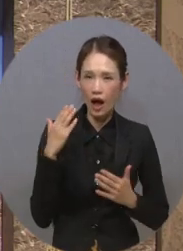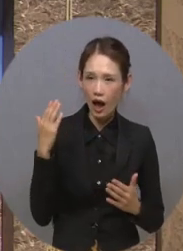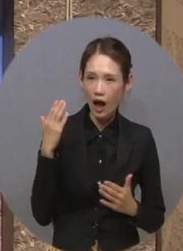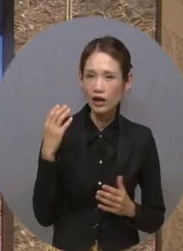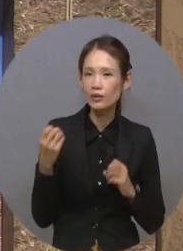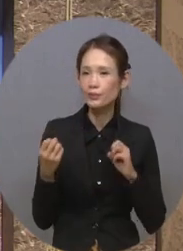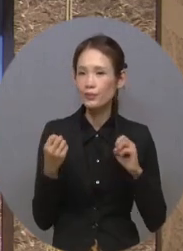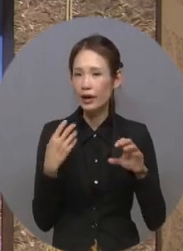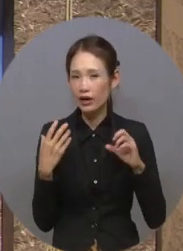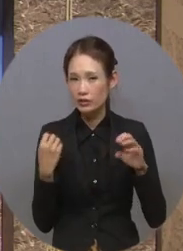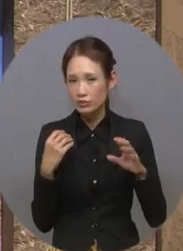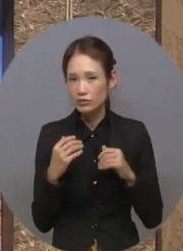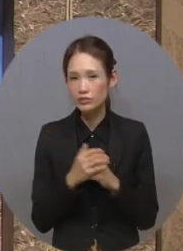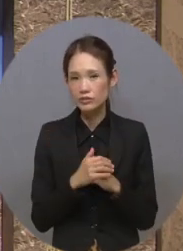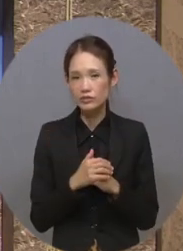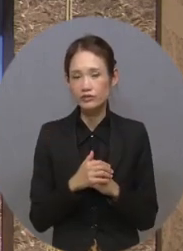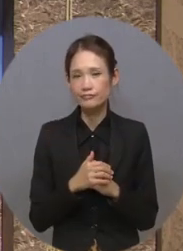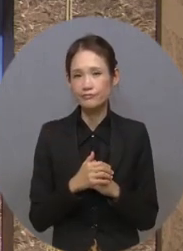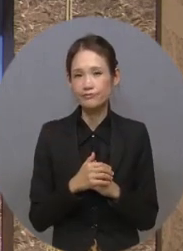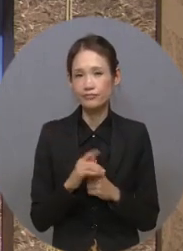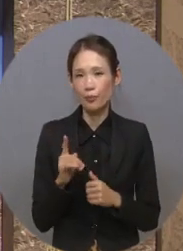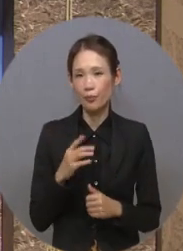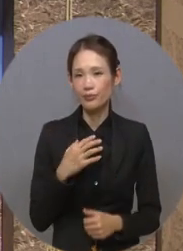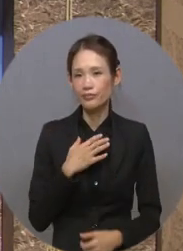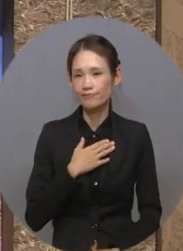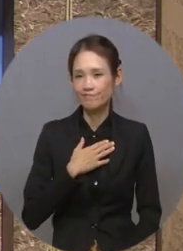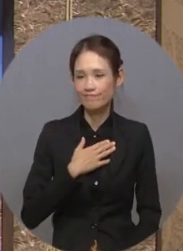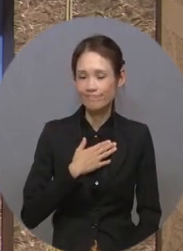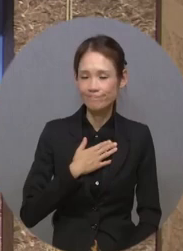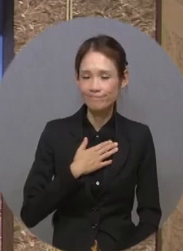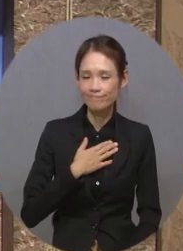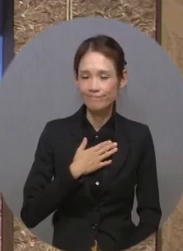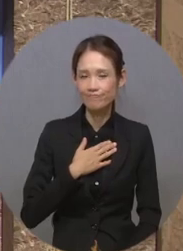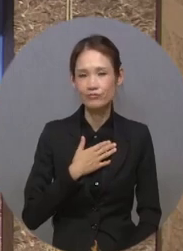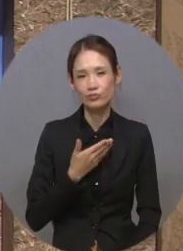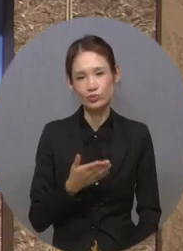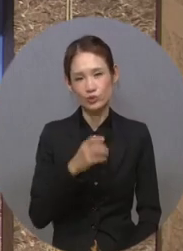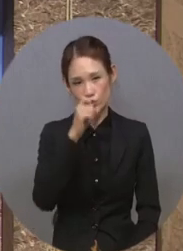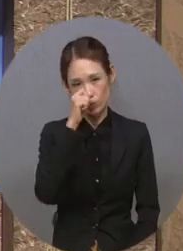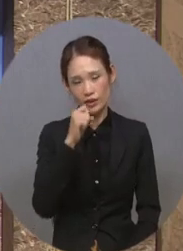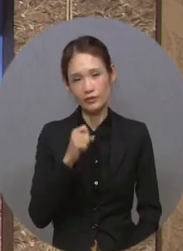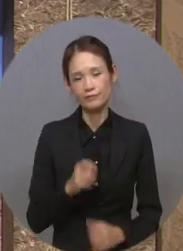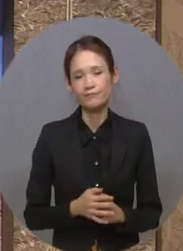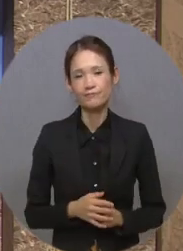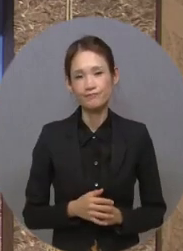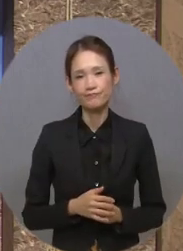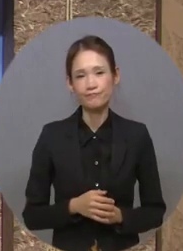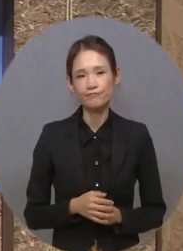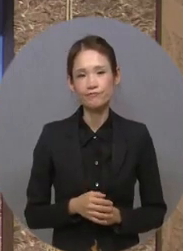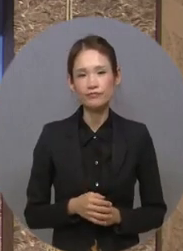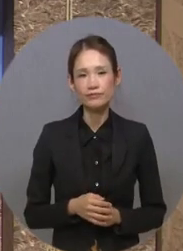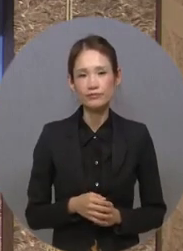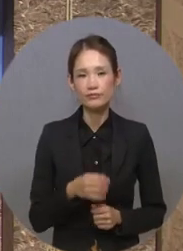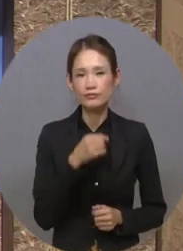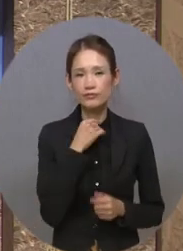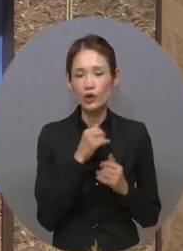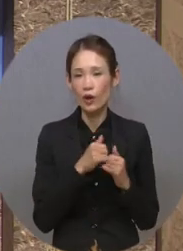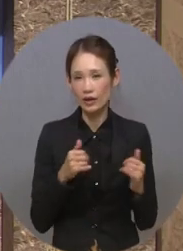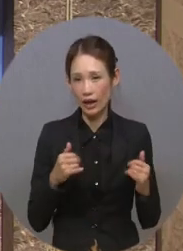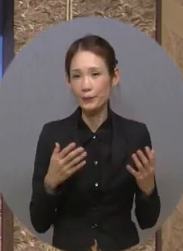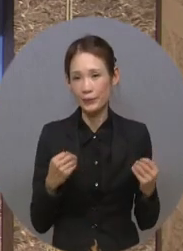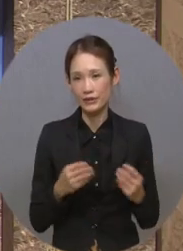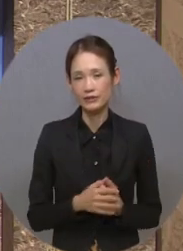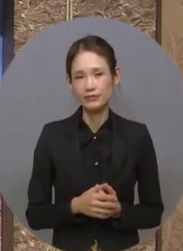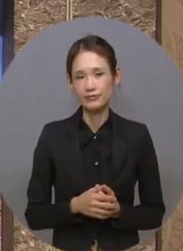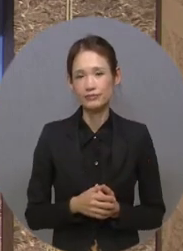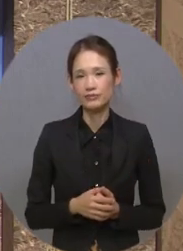학생들이 네. 그 좀 시골 같은데 예. 정서적으로 좋으니까 그런 걸 원하는 사람들이 꽤 있더라고요. 그럴